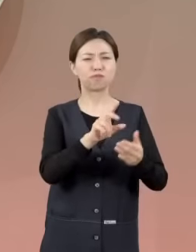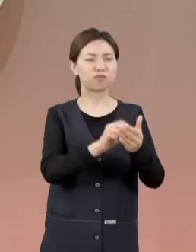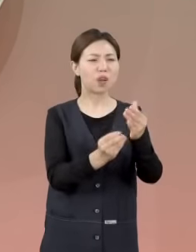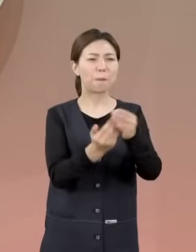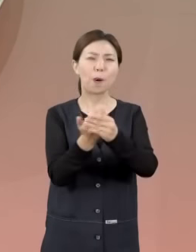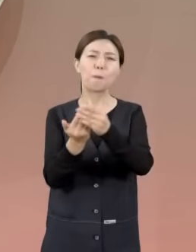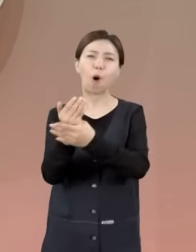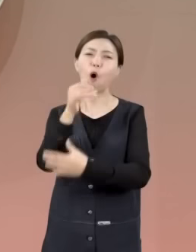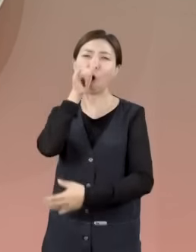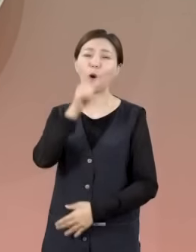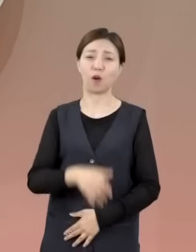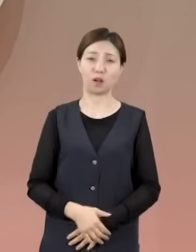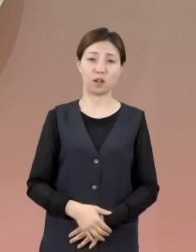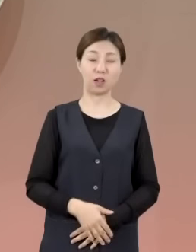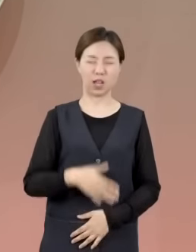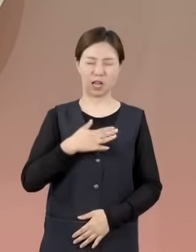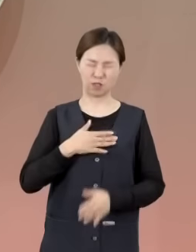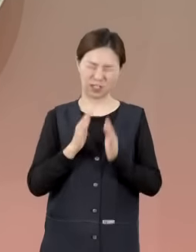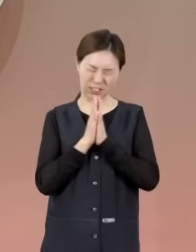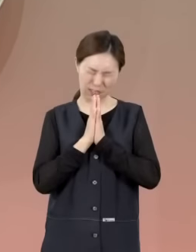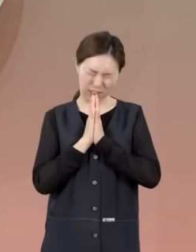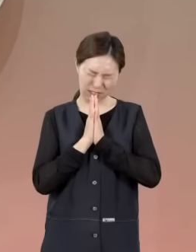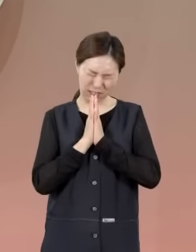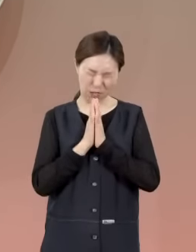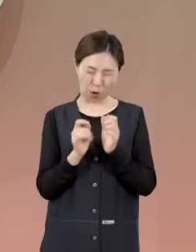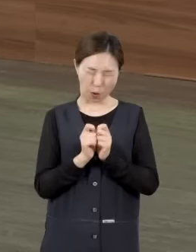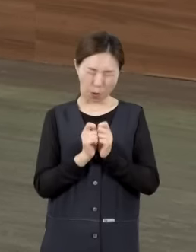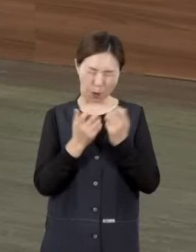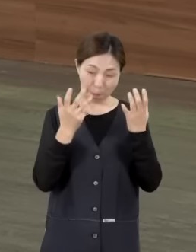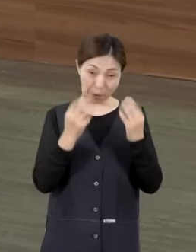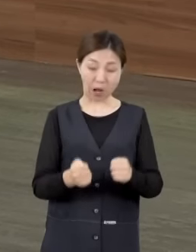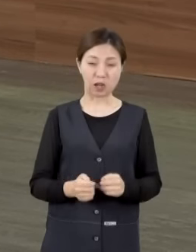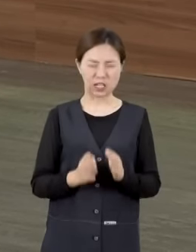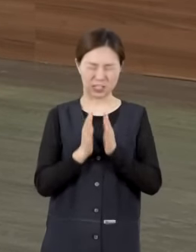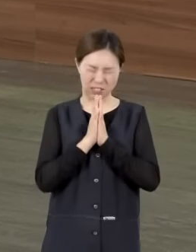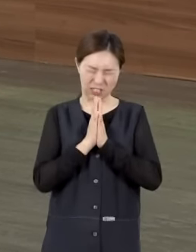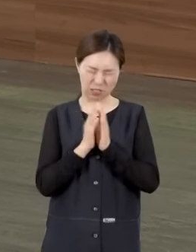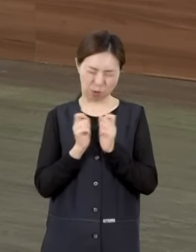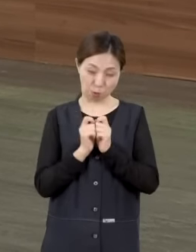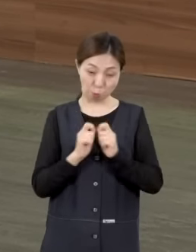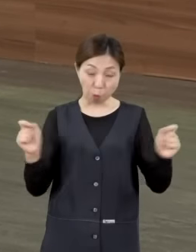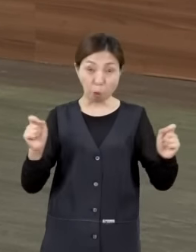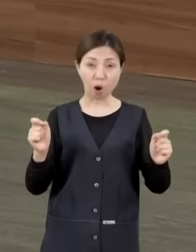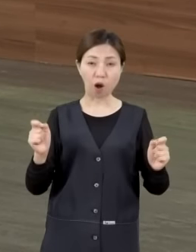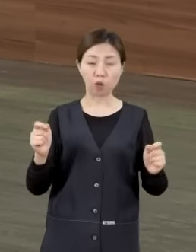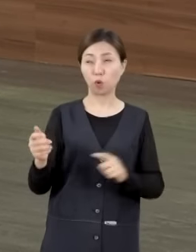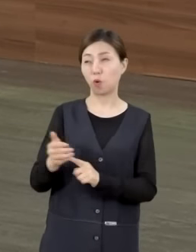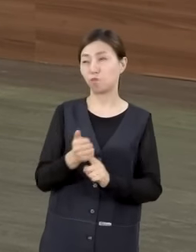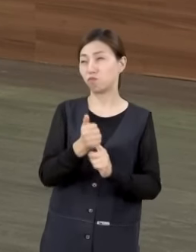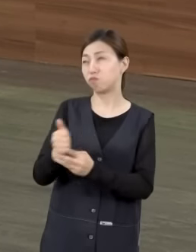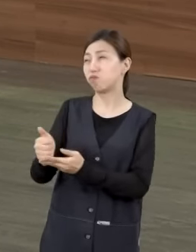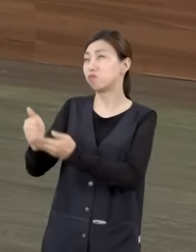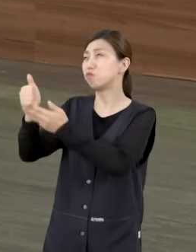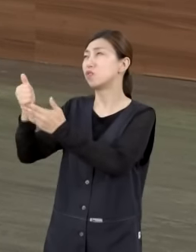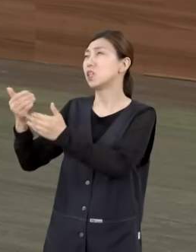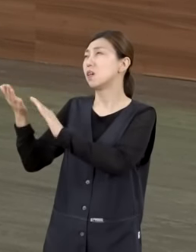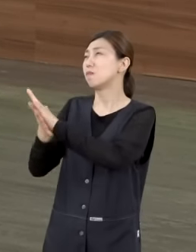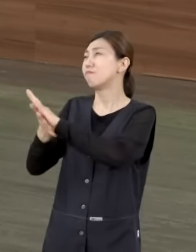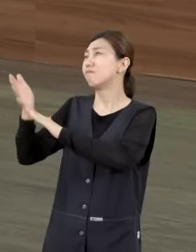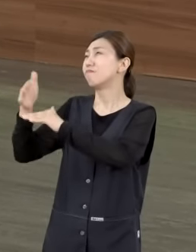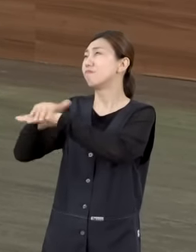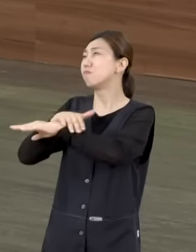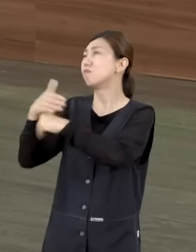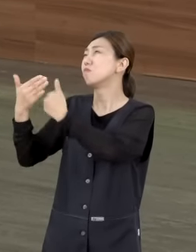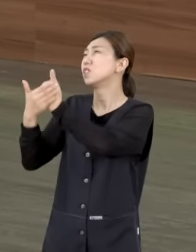해도요 나쁜 일이 생겨요 저도 정말 기도 많이 하고 정말 저도